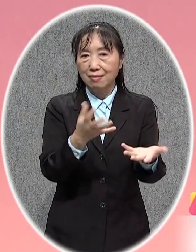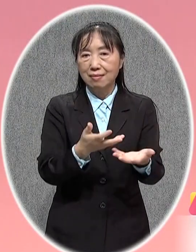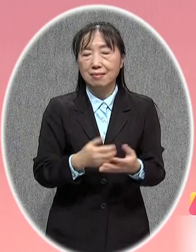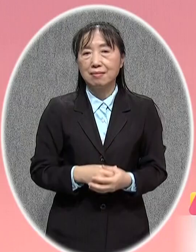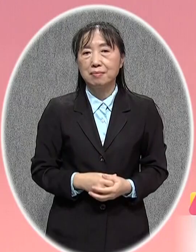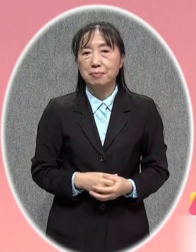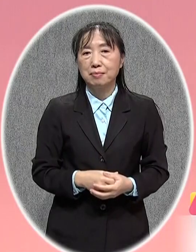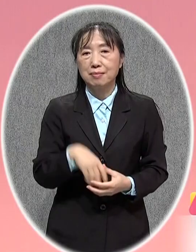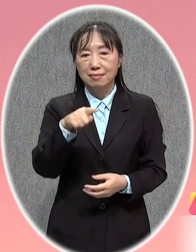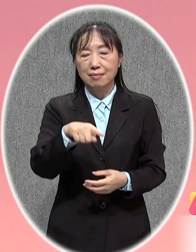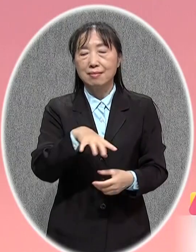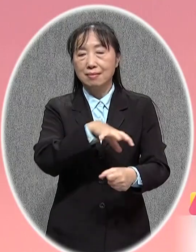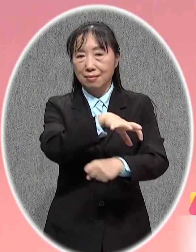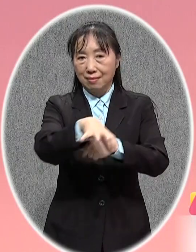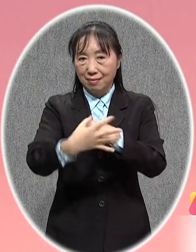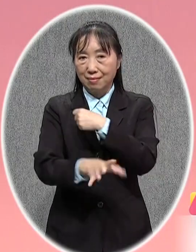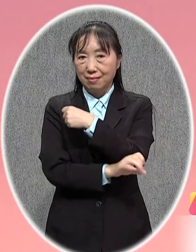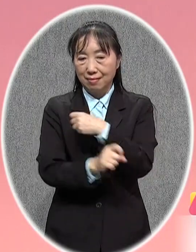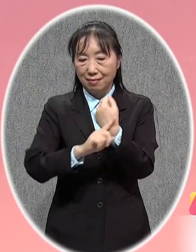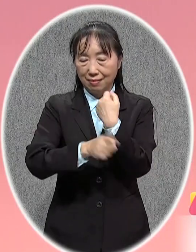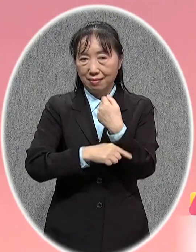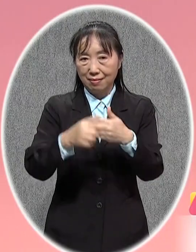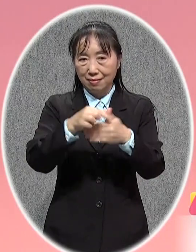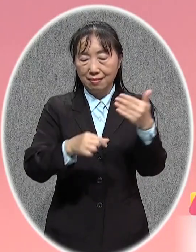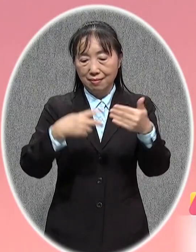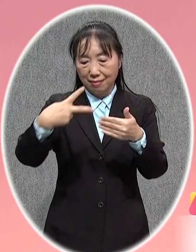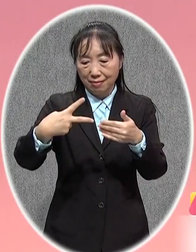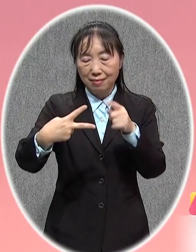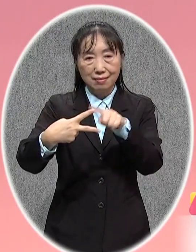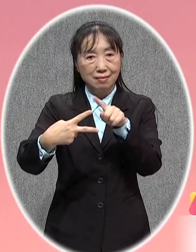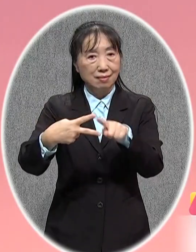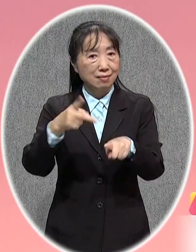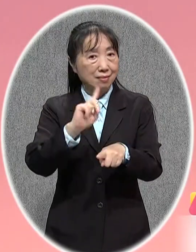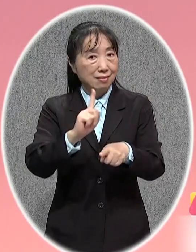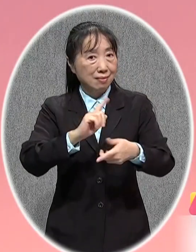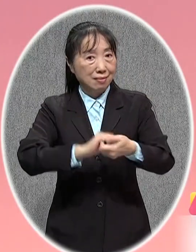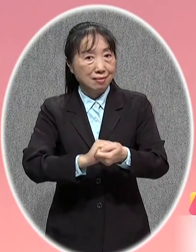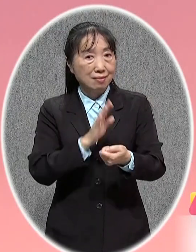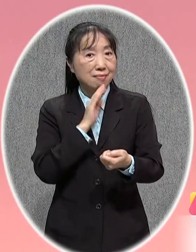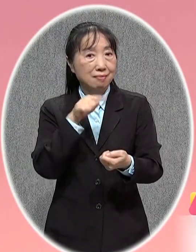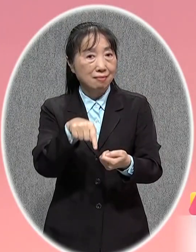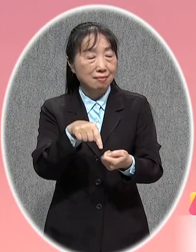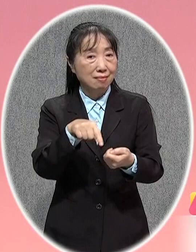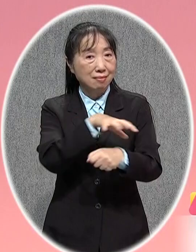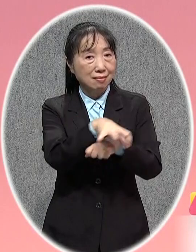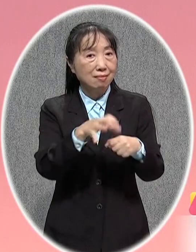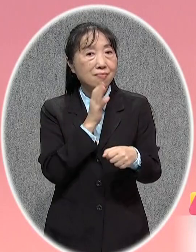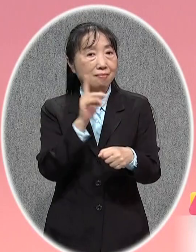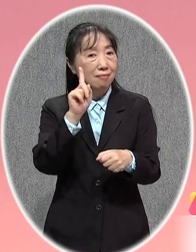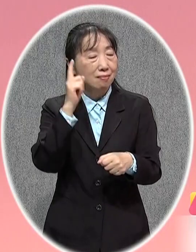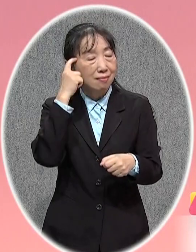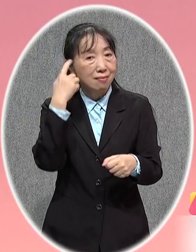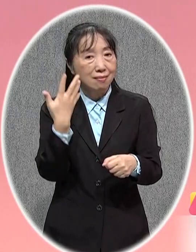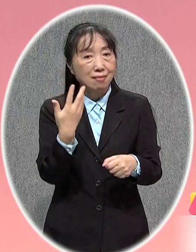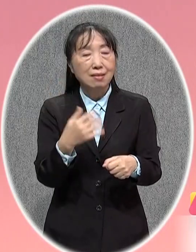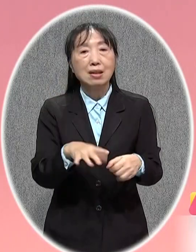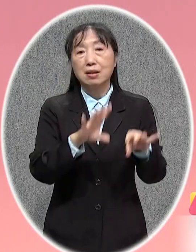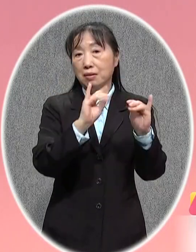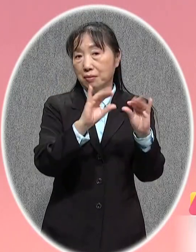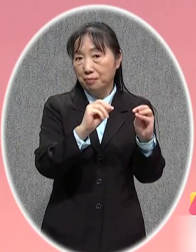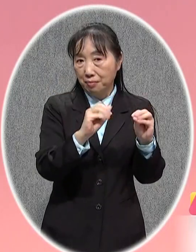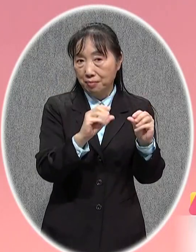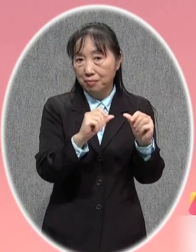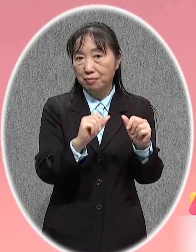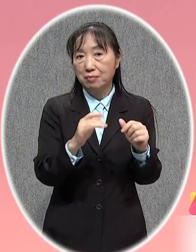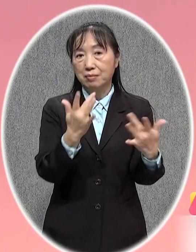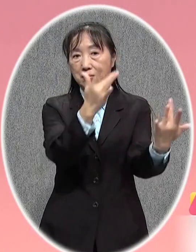看看环境基本法2条它怎么定义环境，其实环境呢包括了土地、